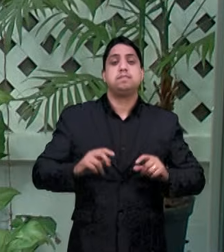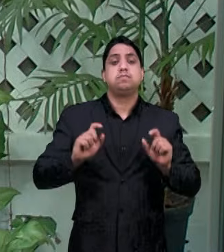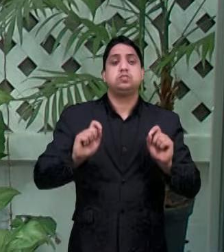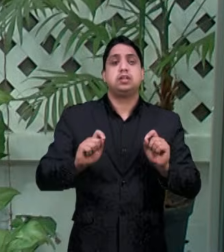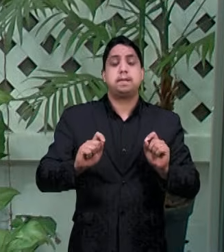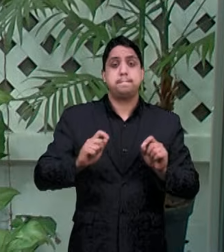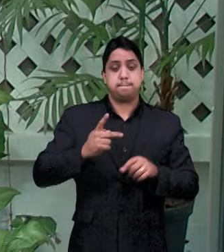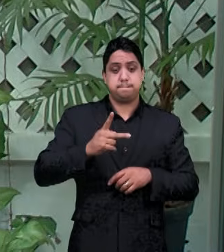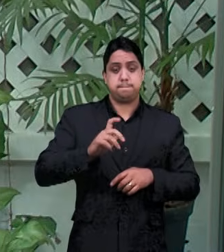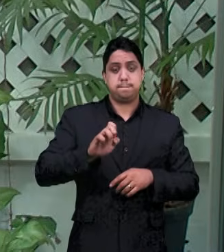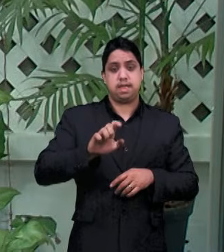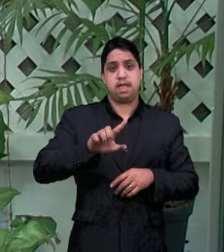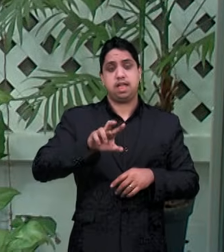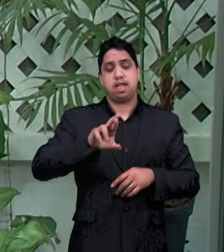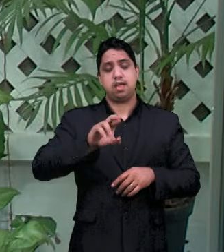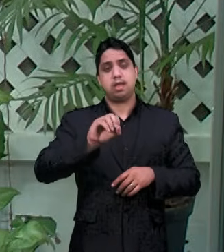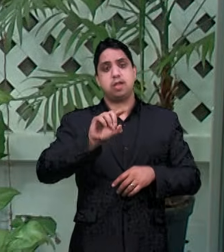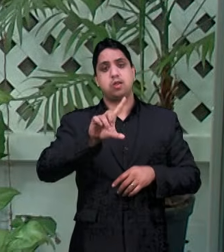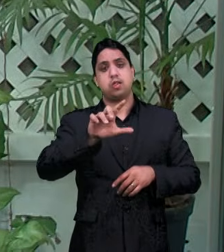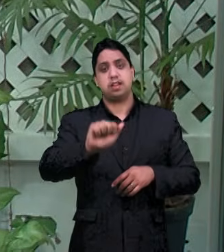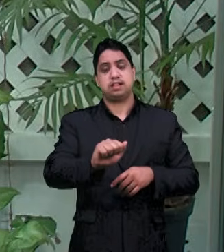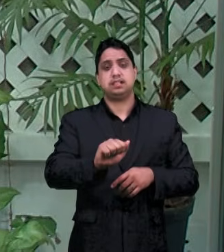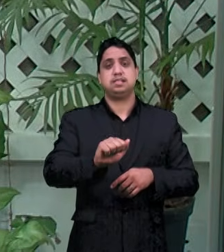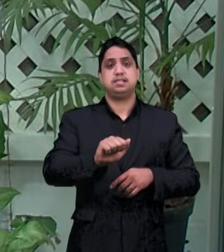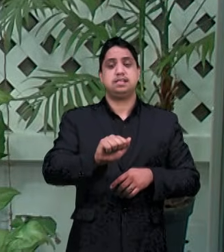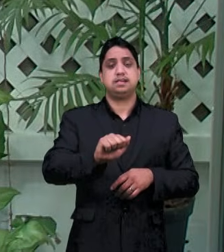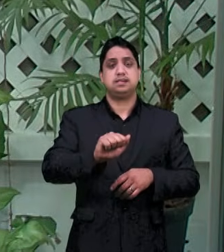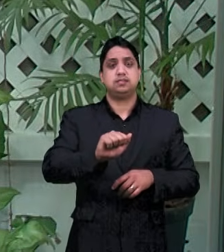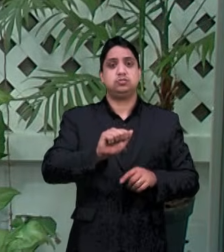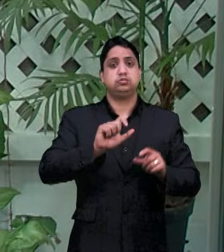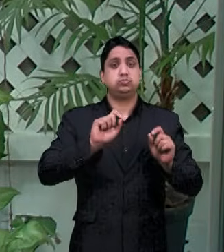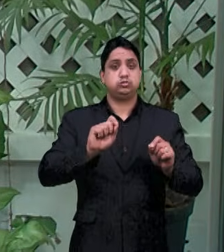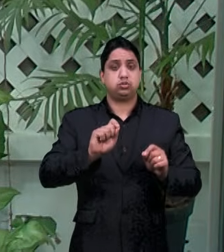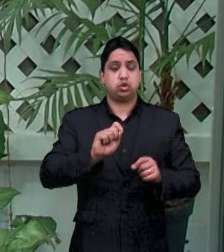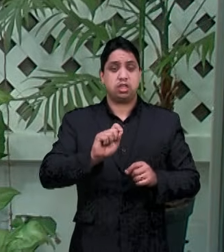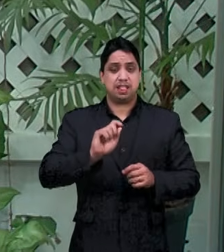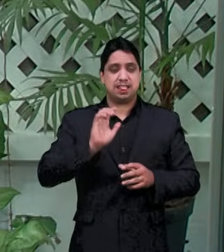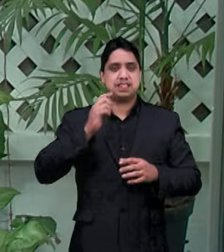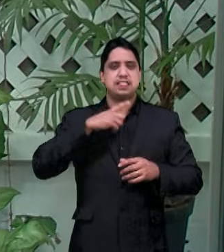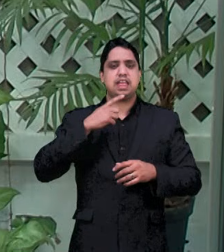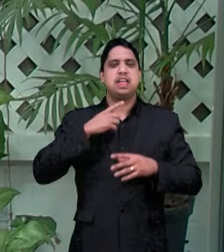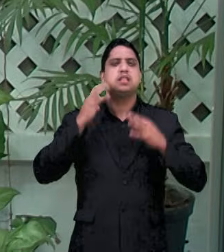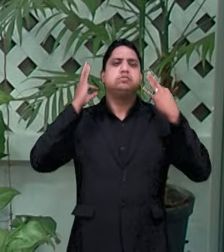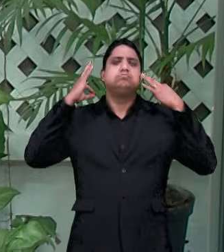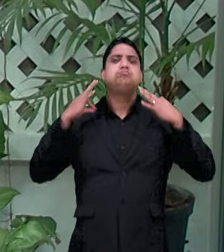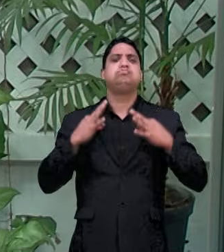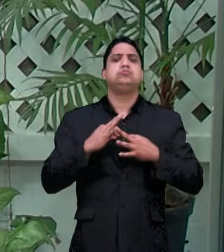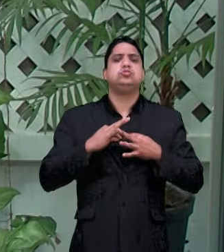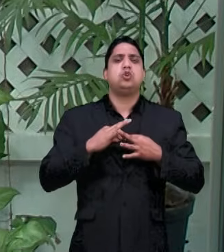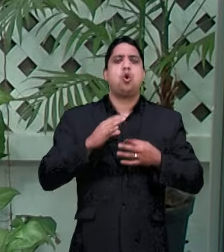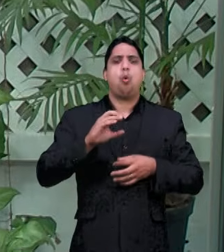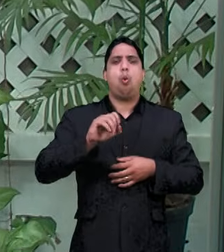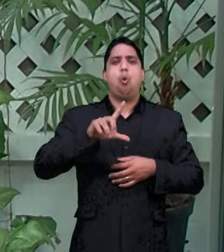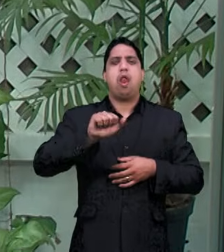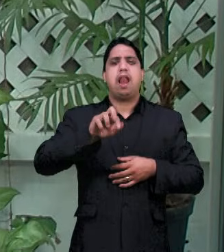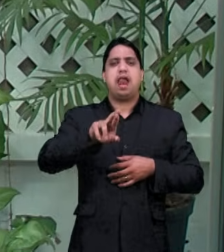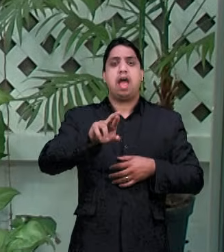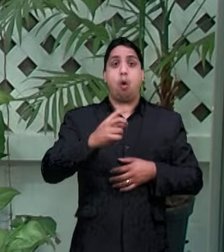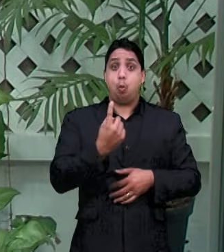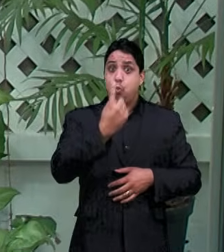par une perle, la perle de ton collier, une seule perle, une